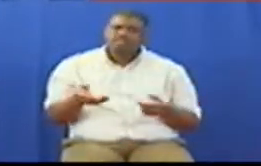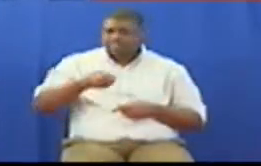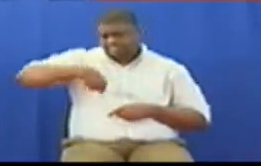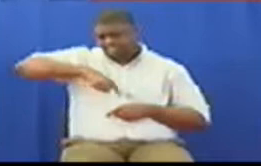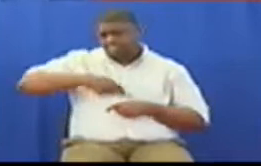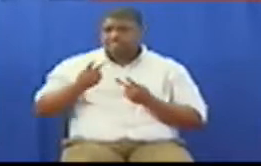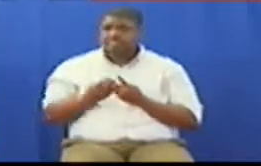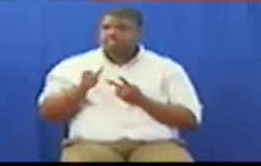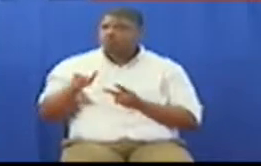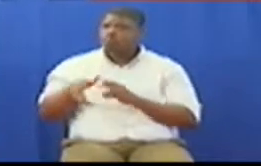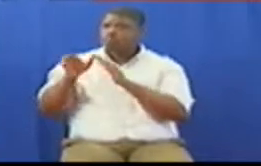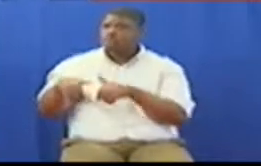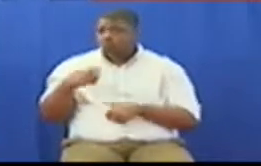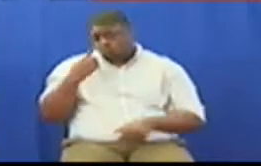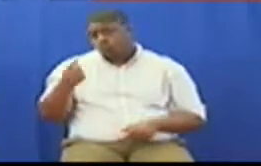wabunge ujionekane